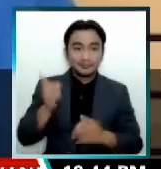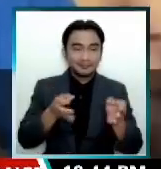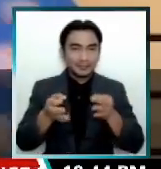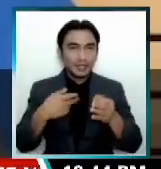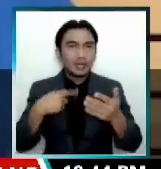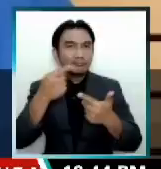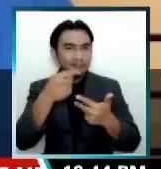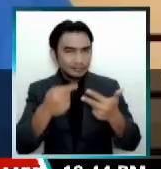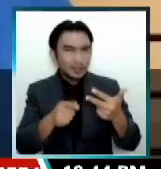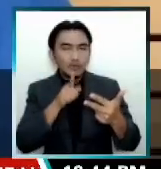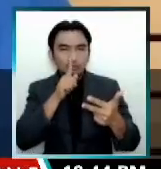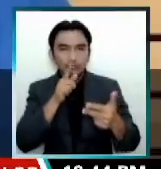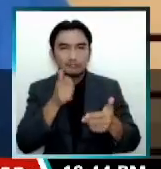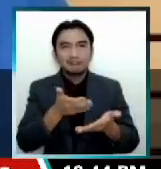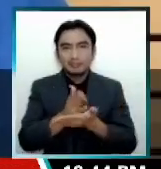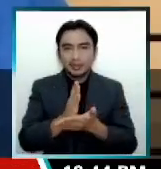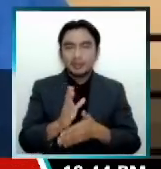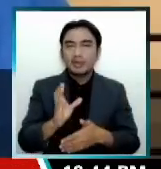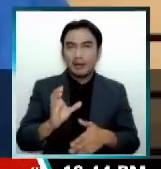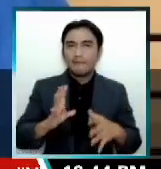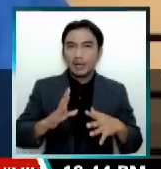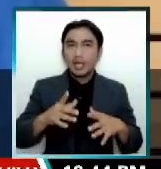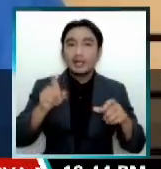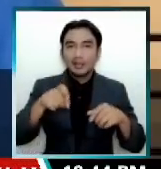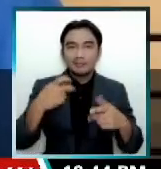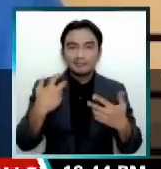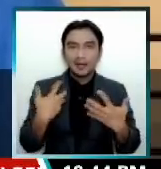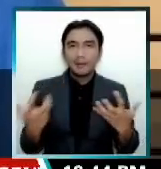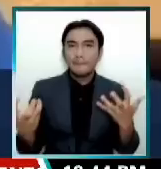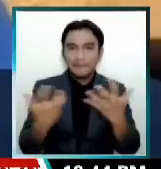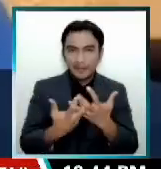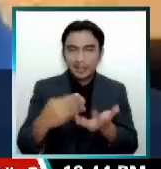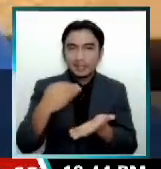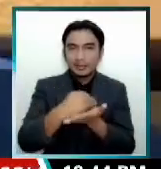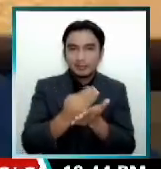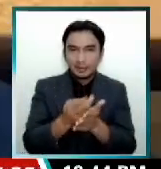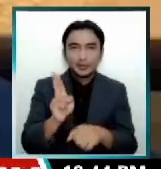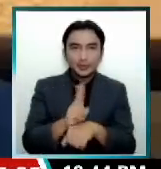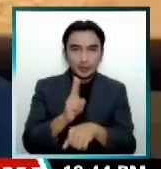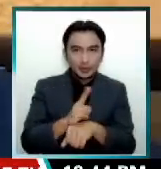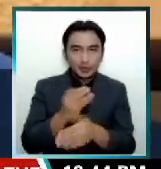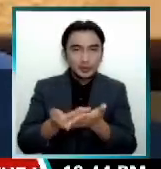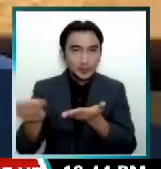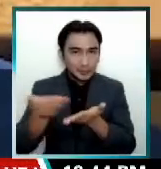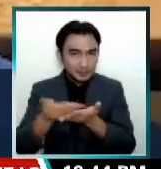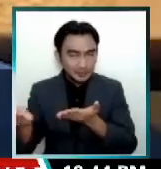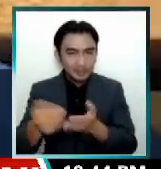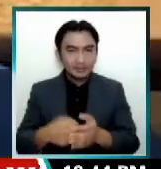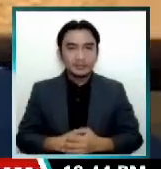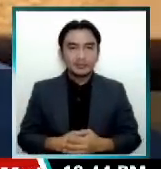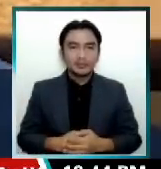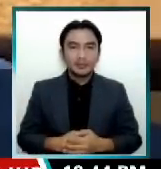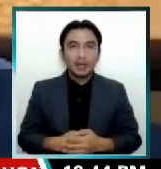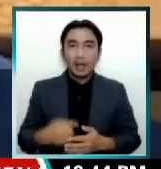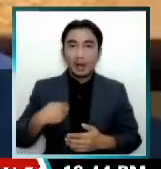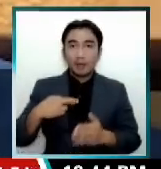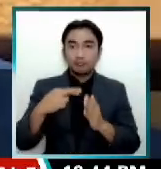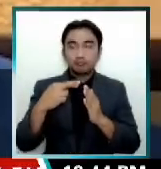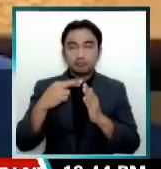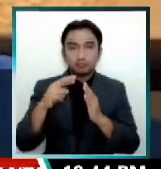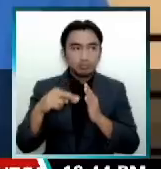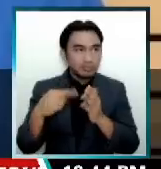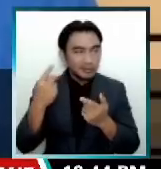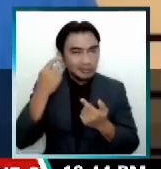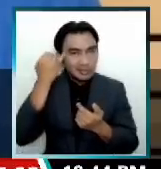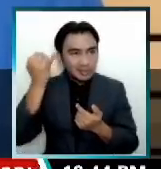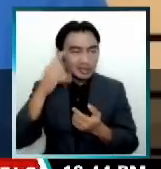as within the budget yung ating pagkakagastosan niya. Ang rule ko sa pagbili ng sasakyan o kaya ng